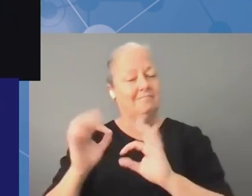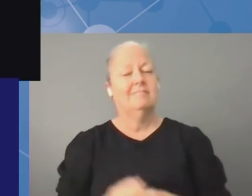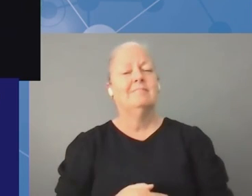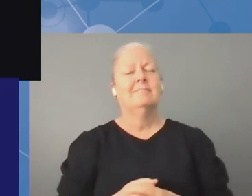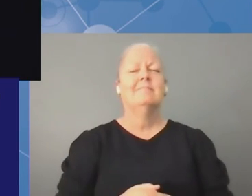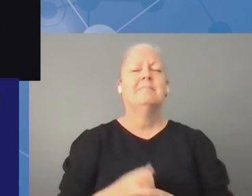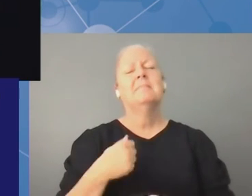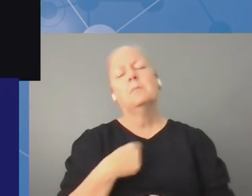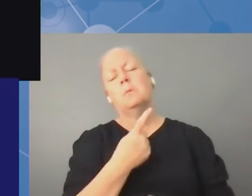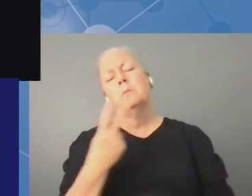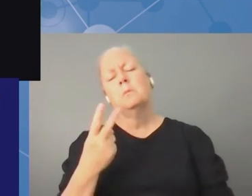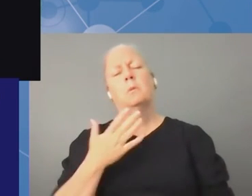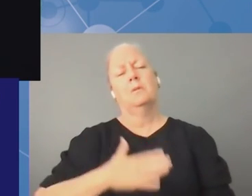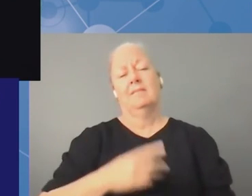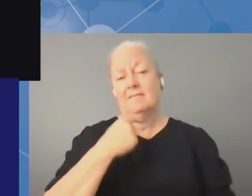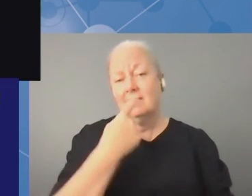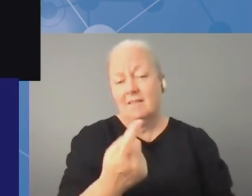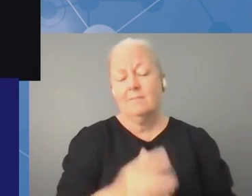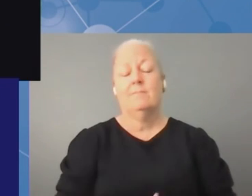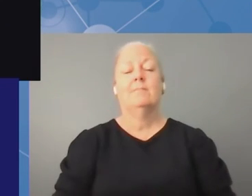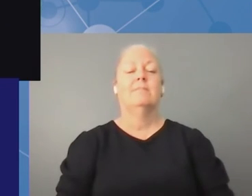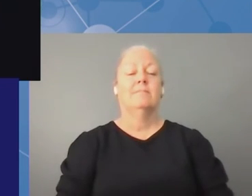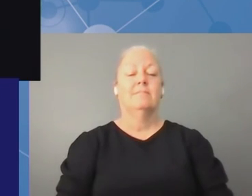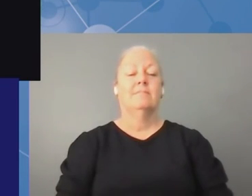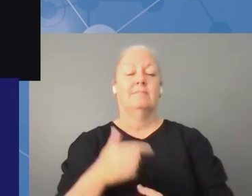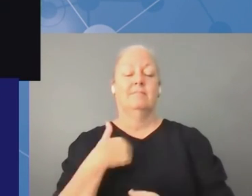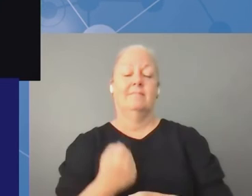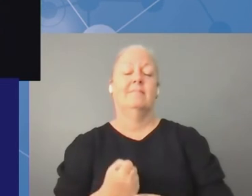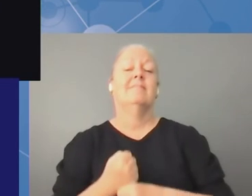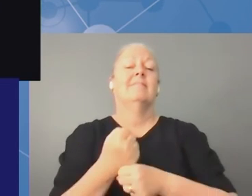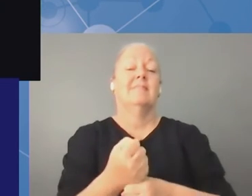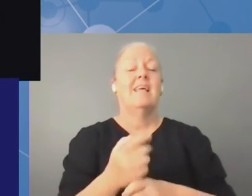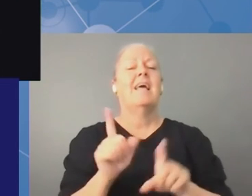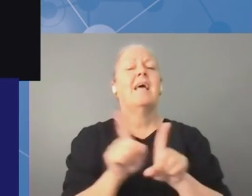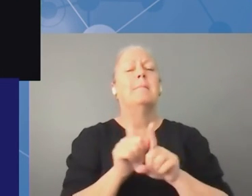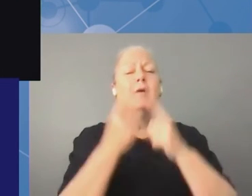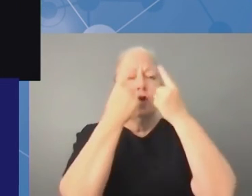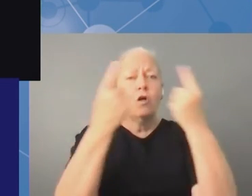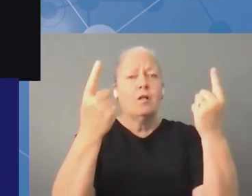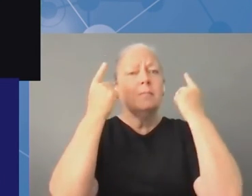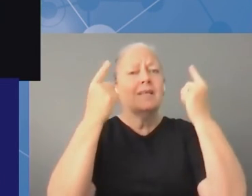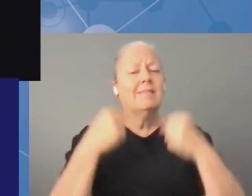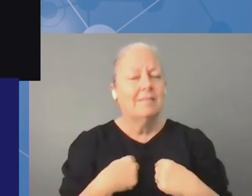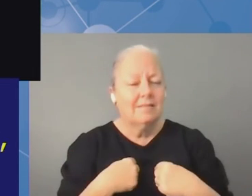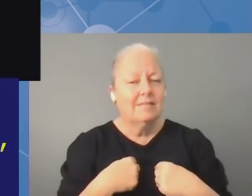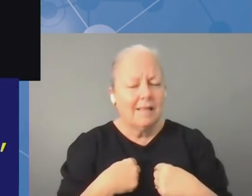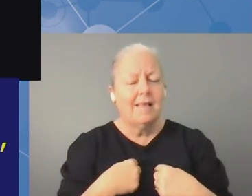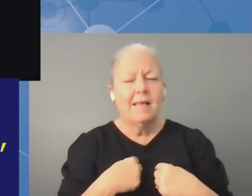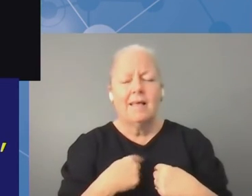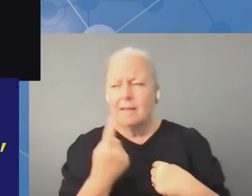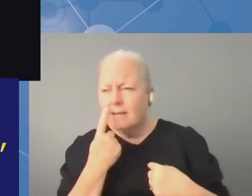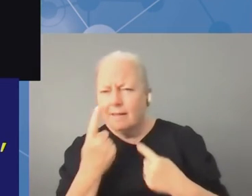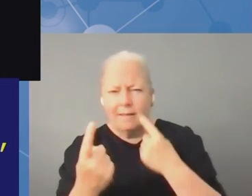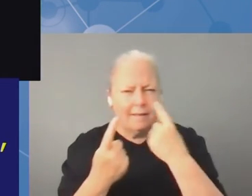в которой этот форум происходит. Я давно уже живу в Катовице. Я очень рад, что мы можем